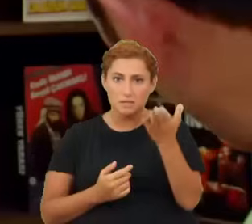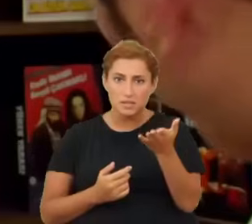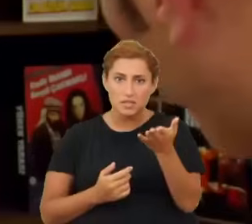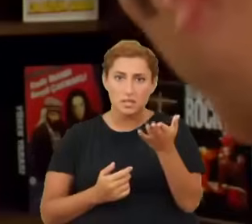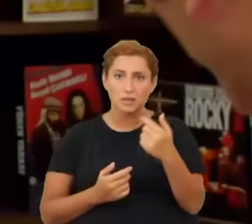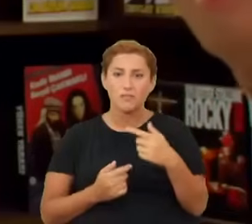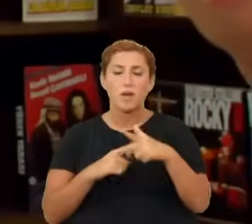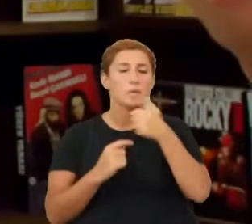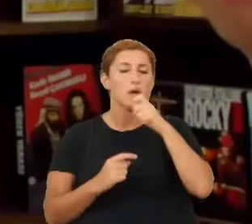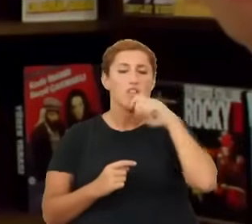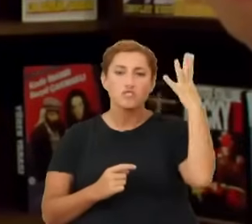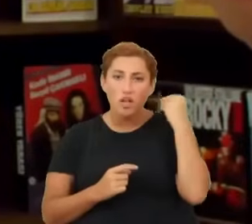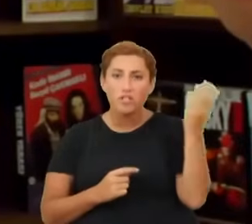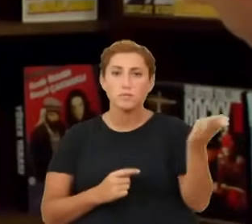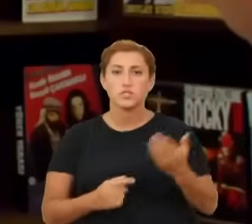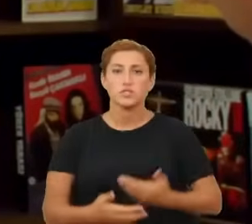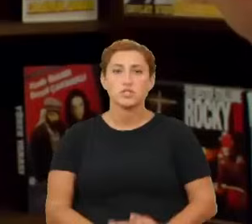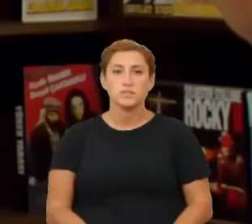mi ya? Fehim baba yanlış anlamış.